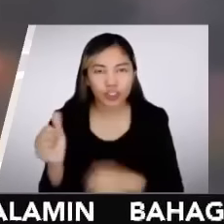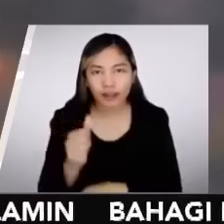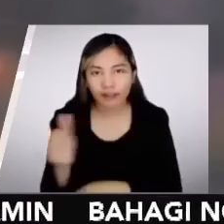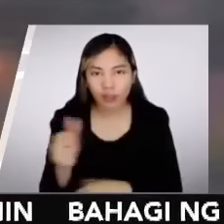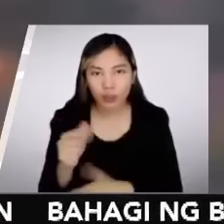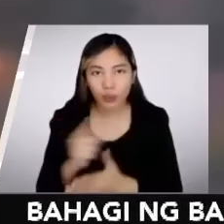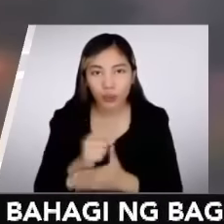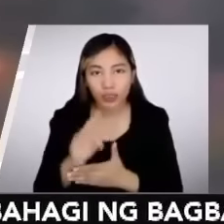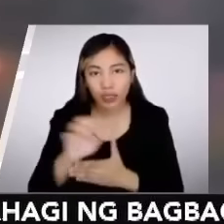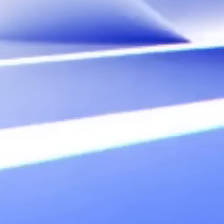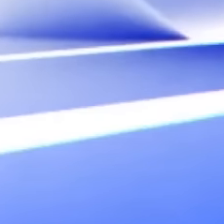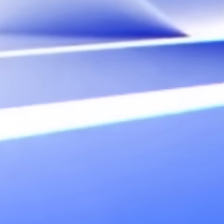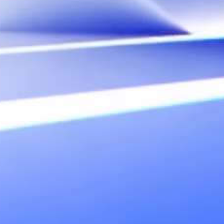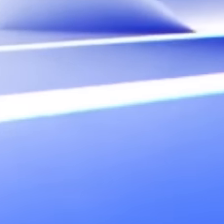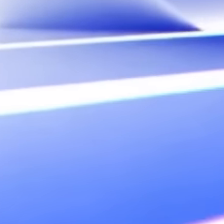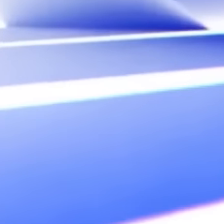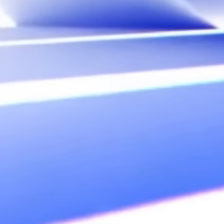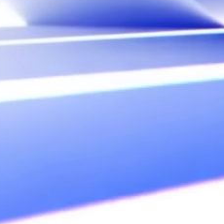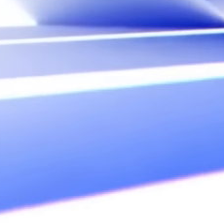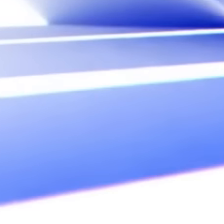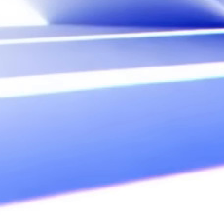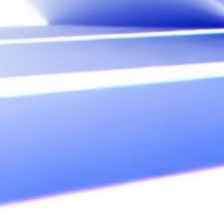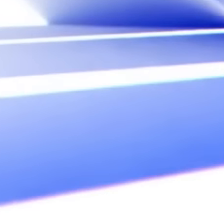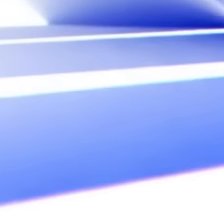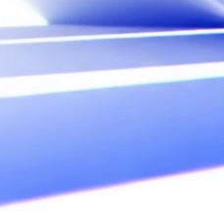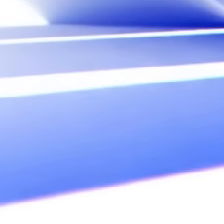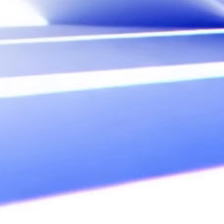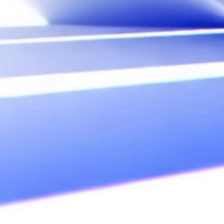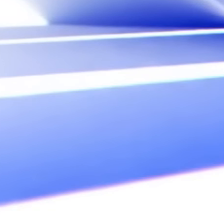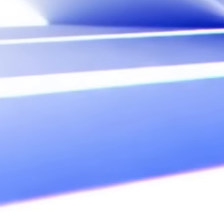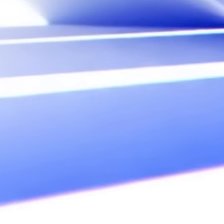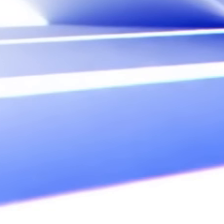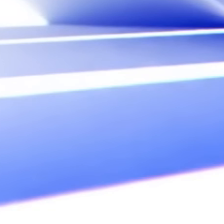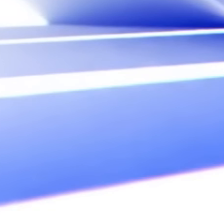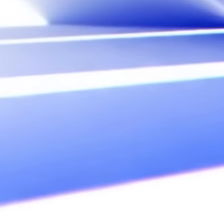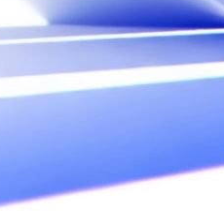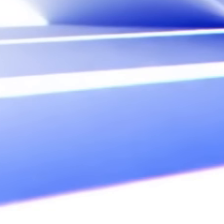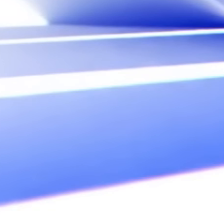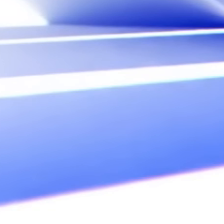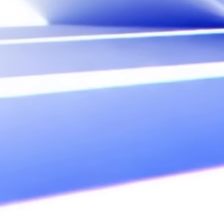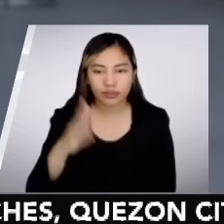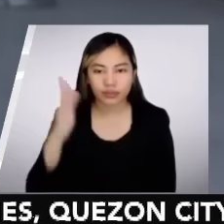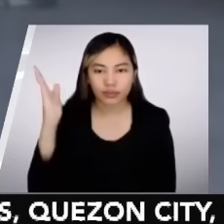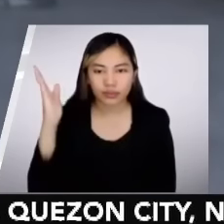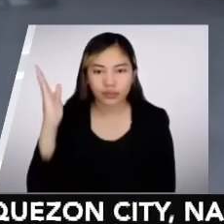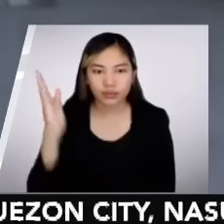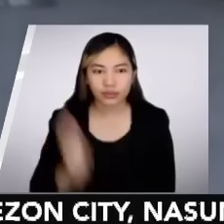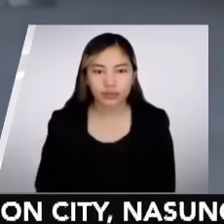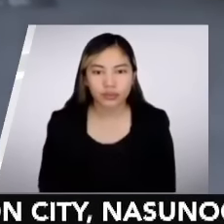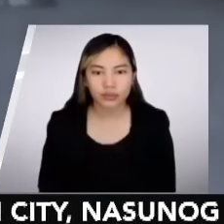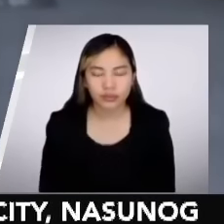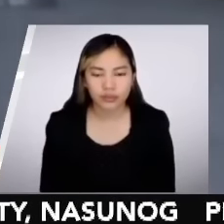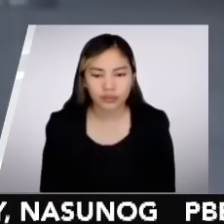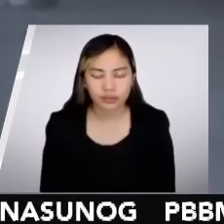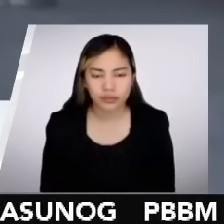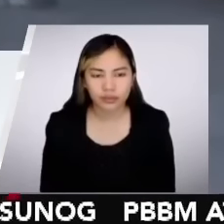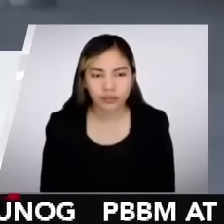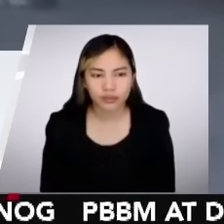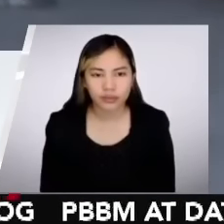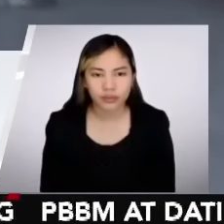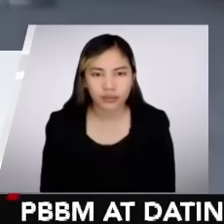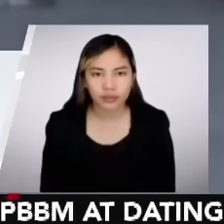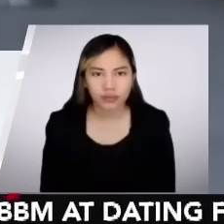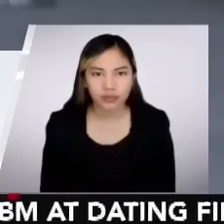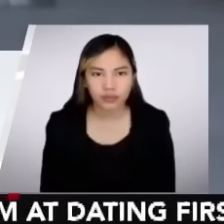si JP Soriano. JP? Trafi, yun na nga, may mga humahabol pa rin po mga